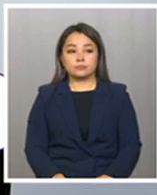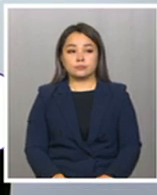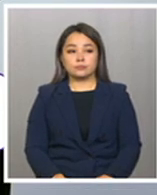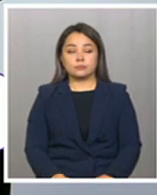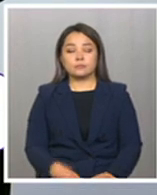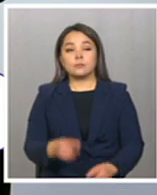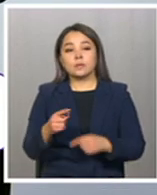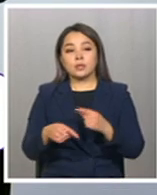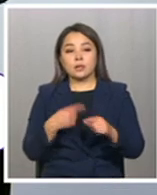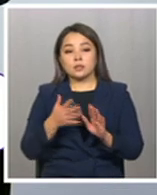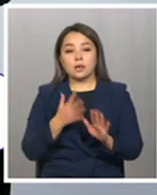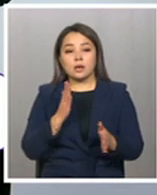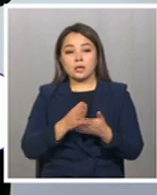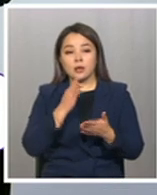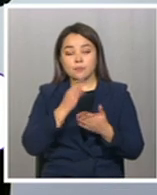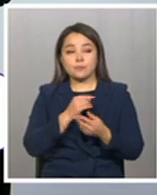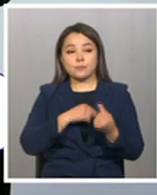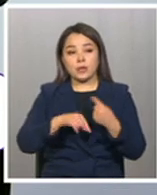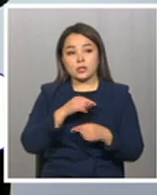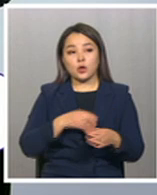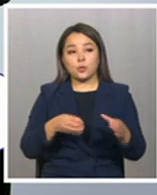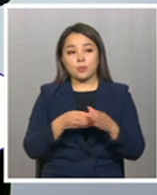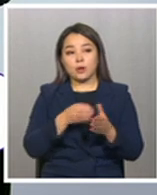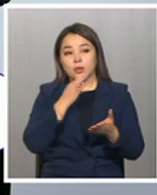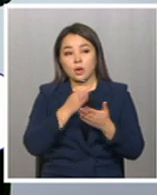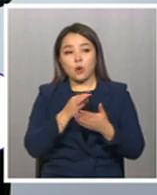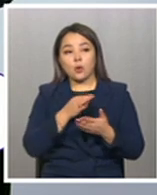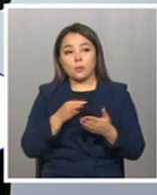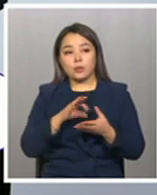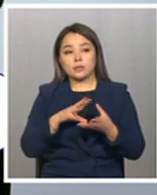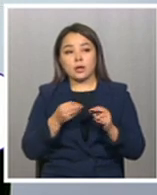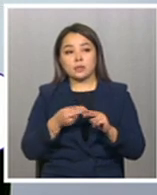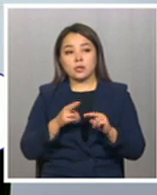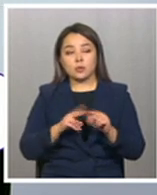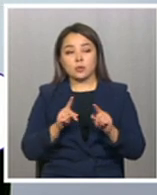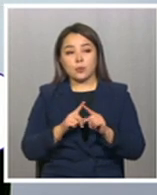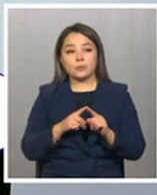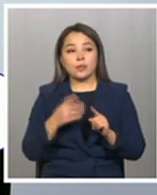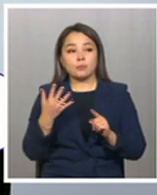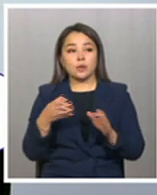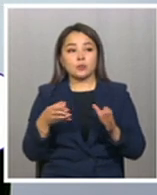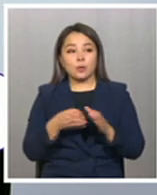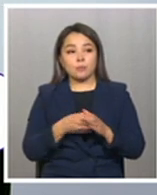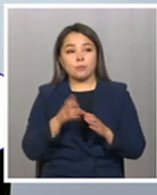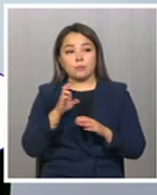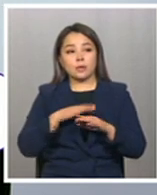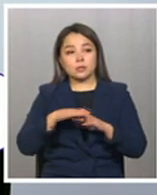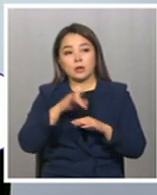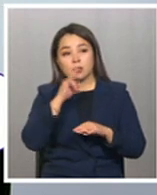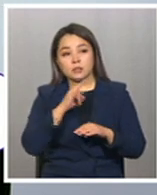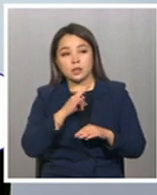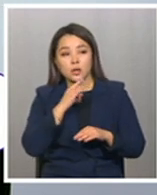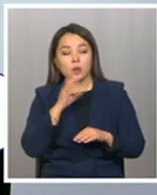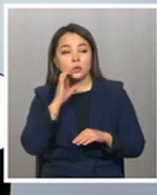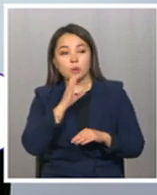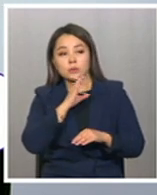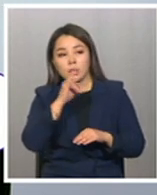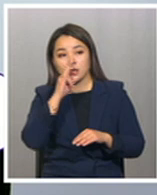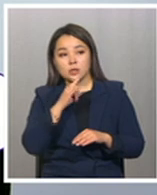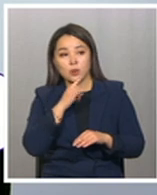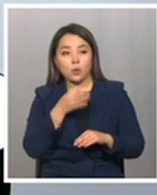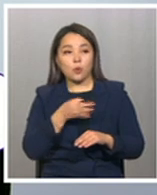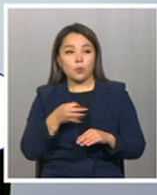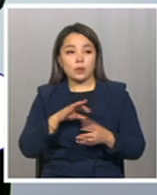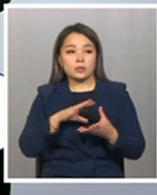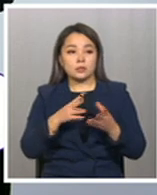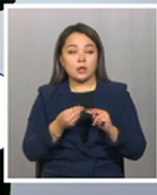Келесі кезекте оқушылар 5-ші топты құрайтын облыстармен танысып өтейік. Яғни 5-ші топты бізде Батыс Қазақстан және Солтүстік Қазақстан